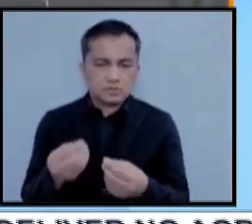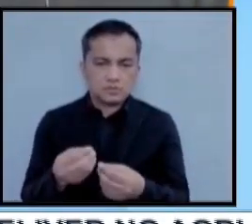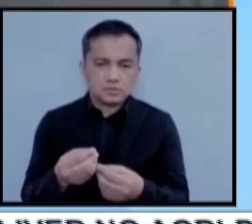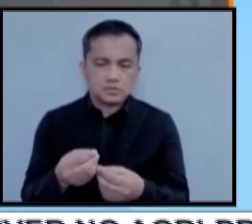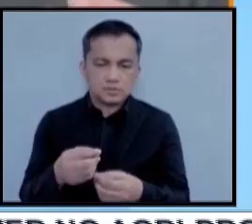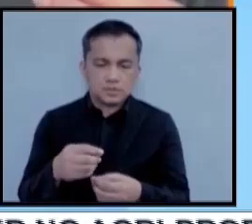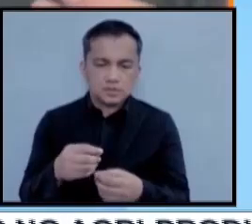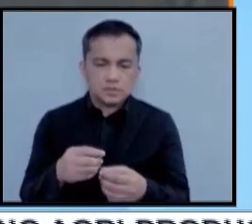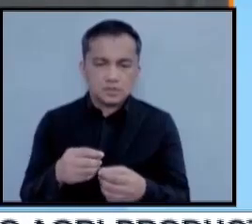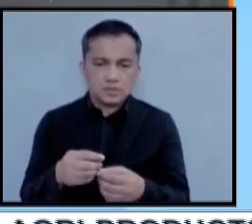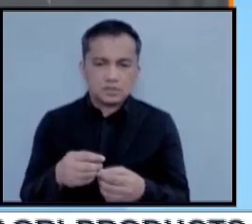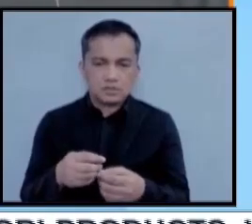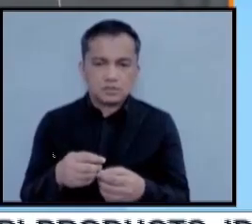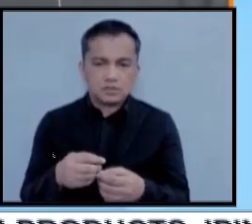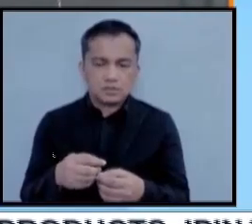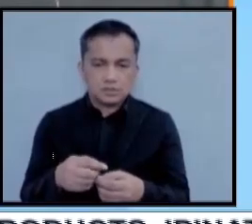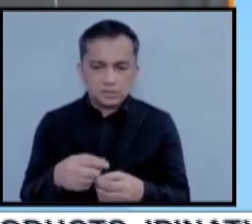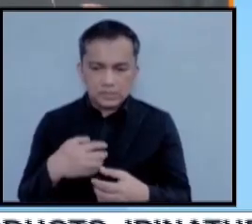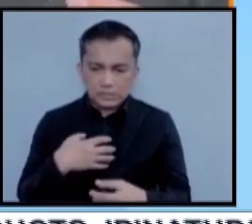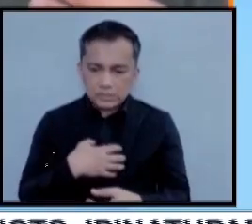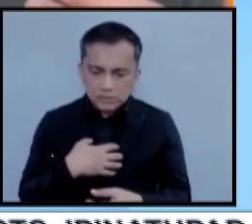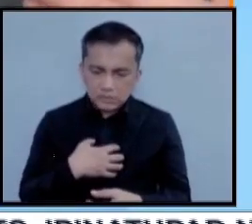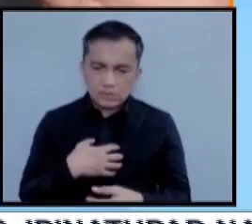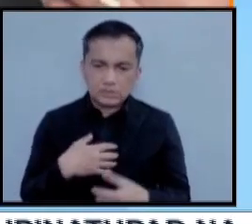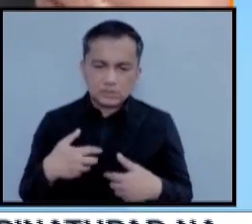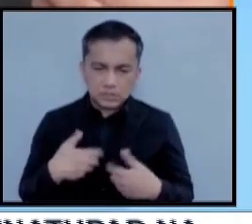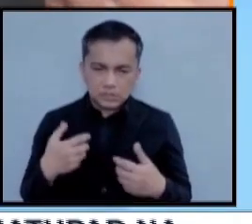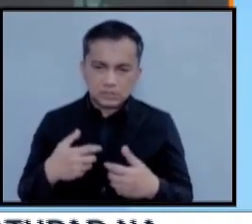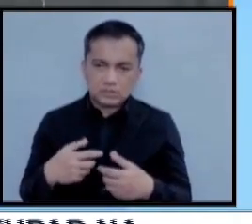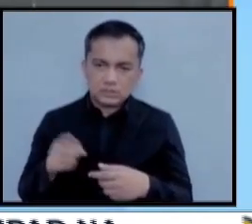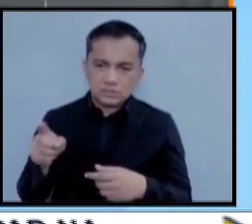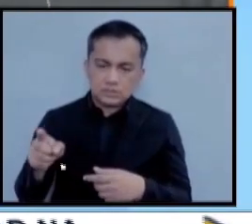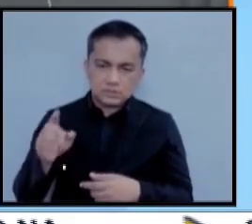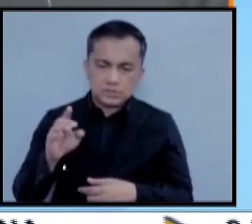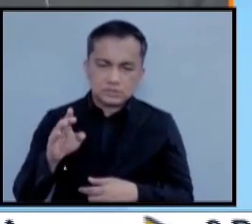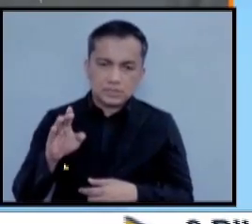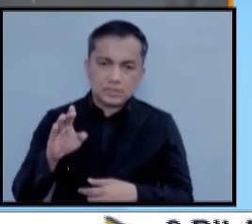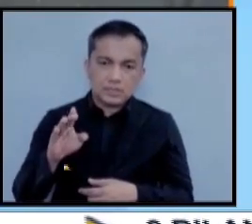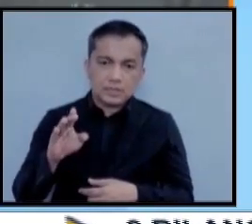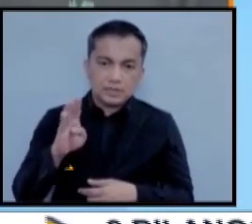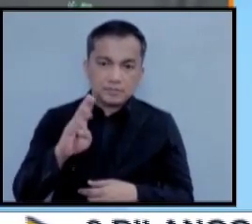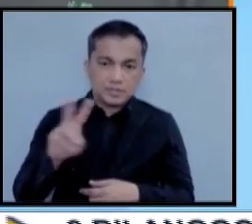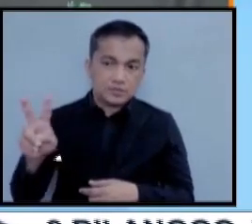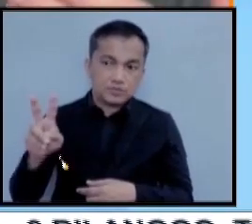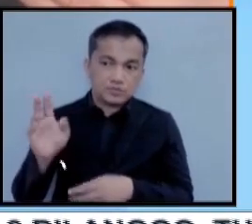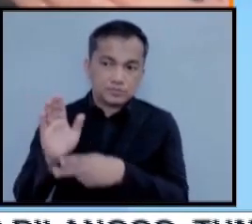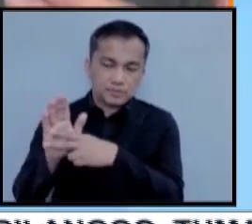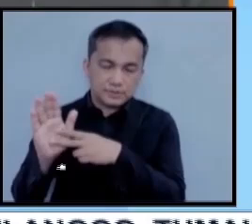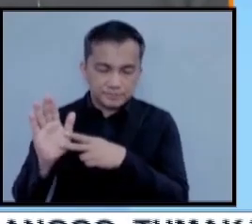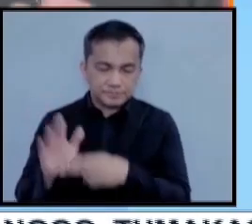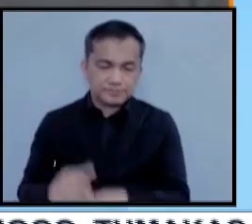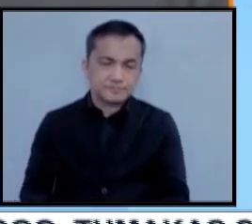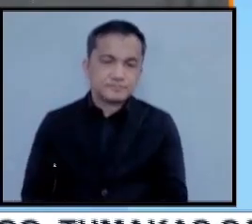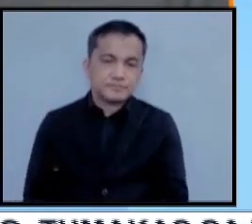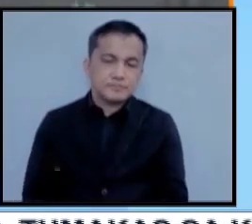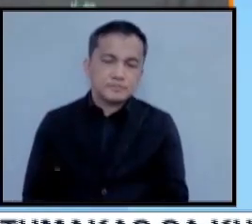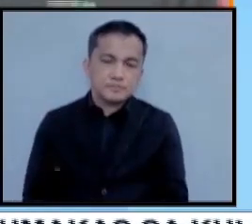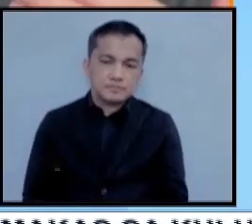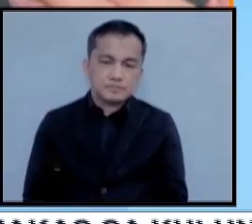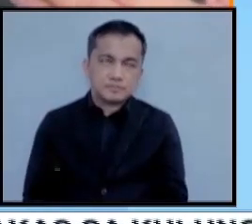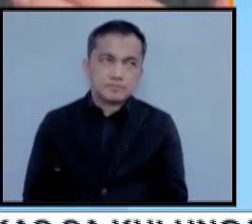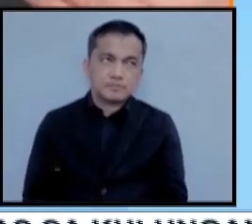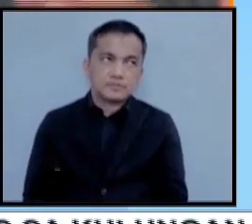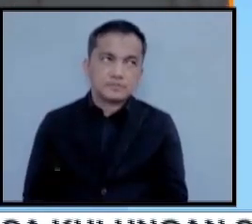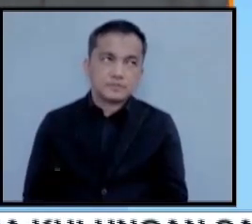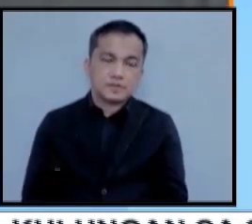presiden ang ating tampo at galit sa isang Marcos brand sapagkat Sa tingin ko